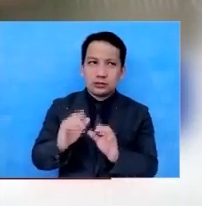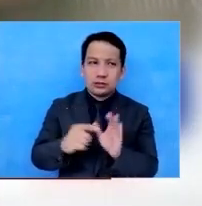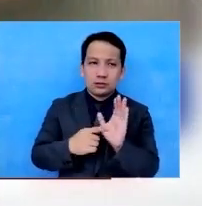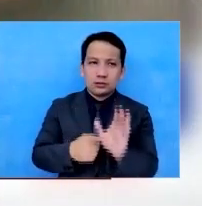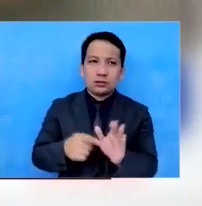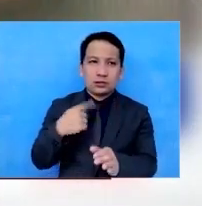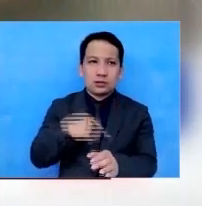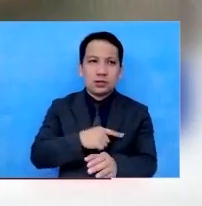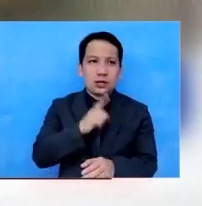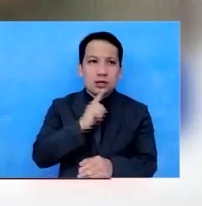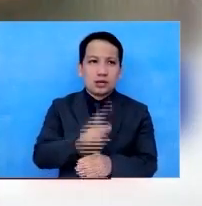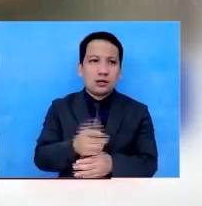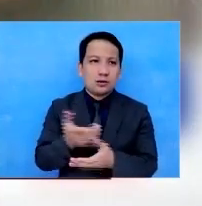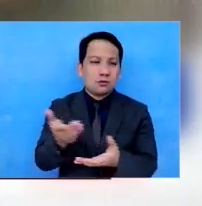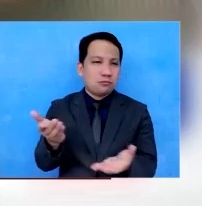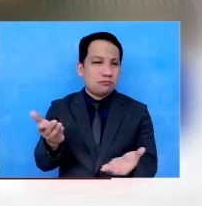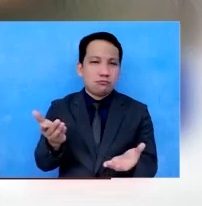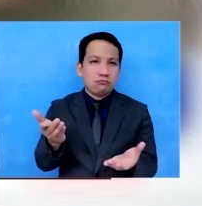blinds